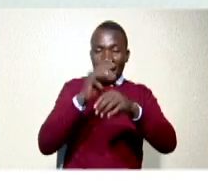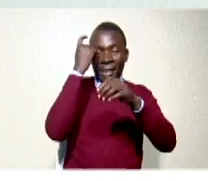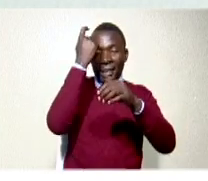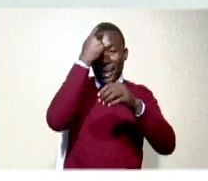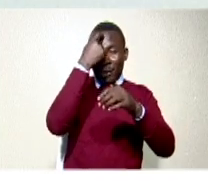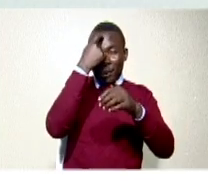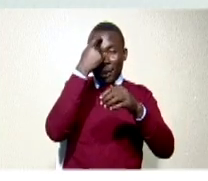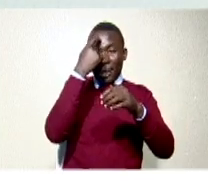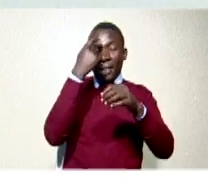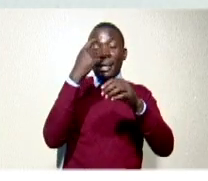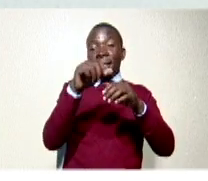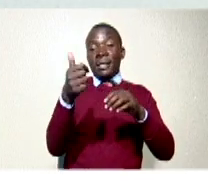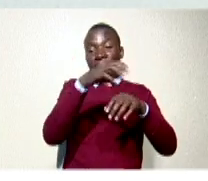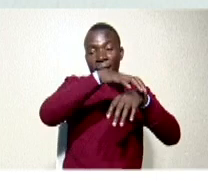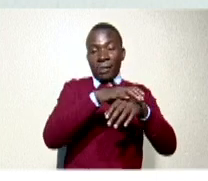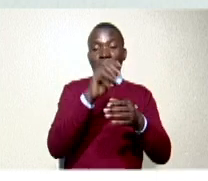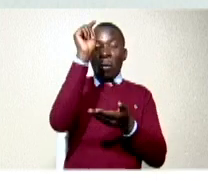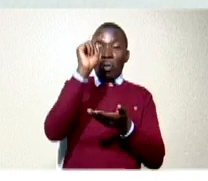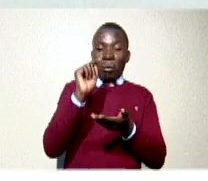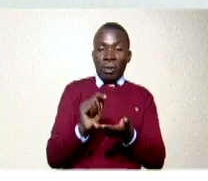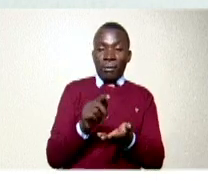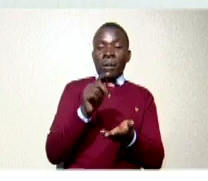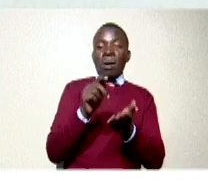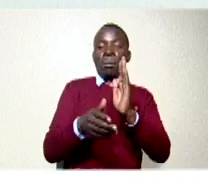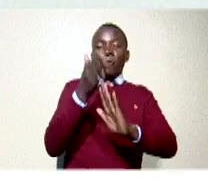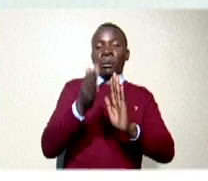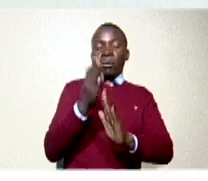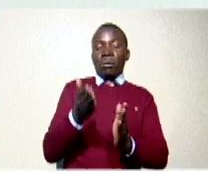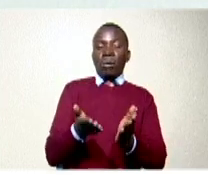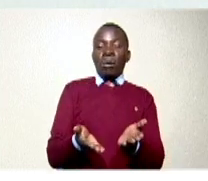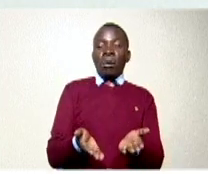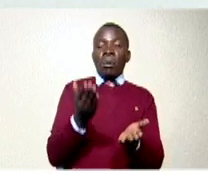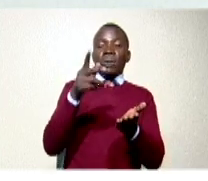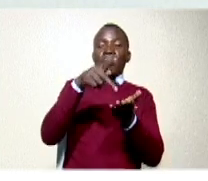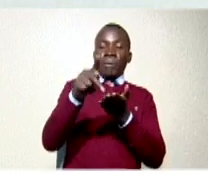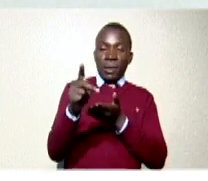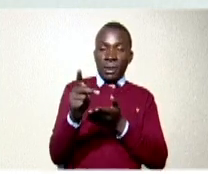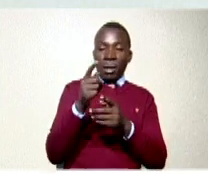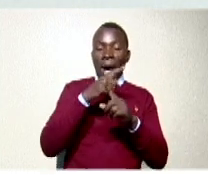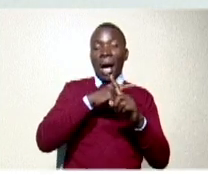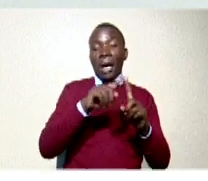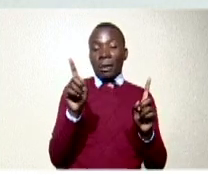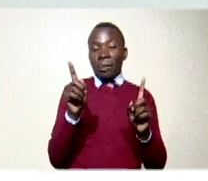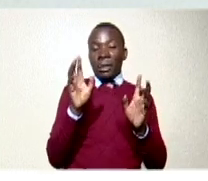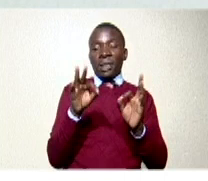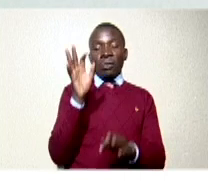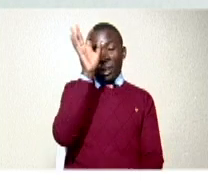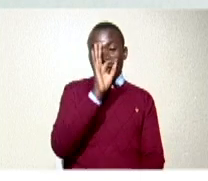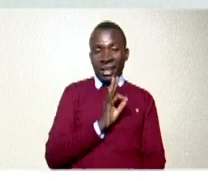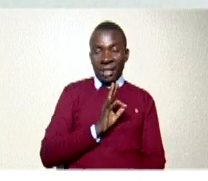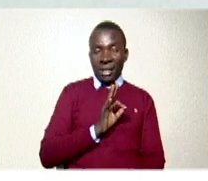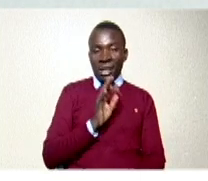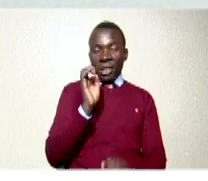zindi zifata ni ukugabanya uwo muvuduko wo kuzamuka kw'ibiciro buri yari gitangaje wenda